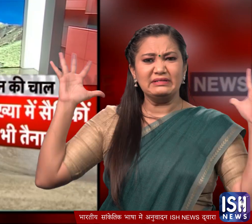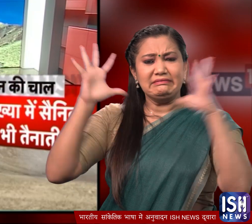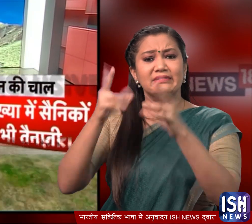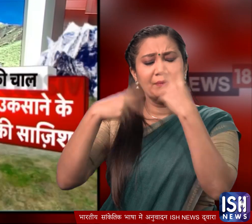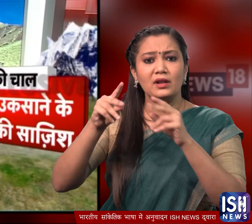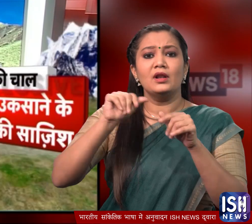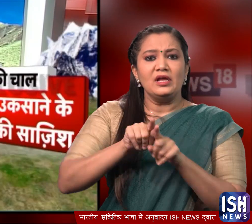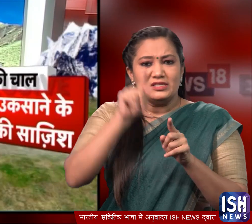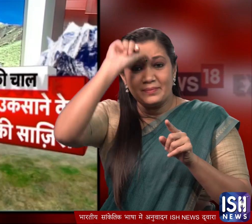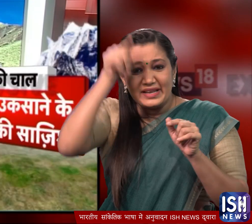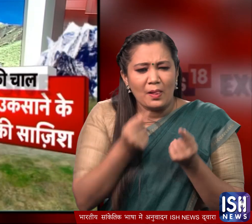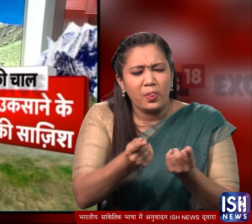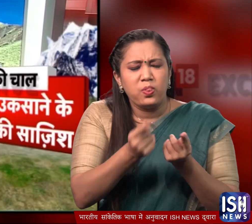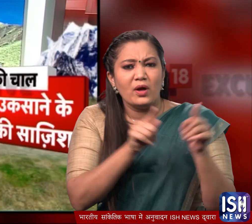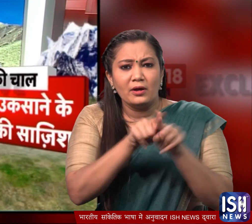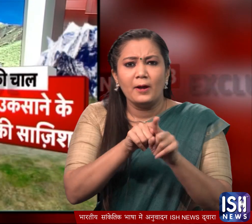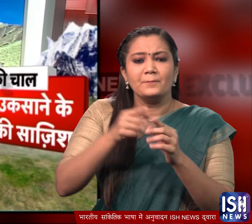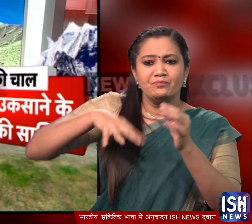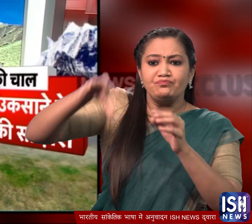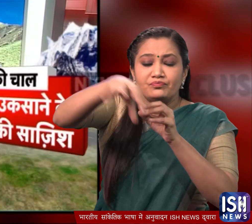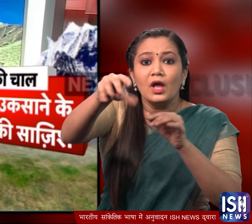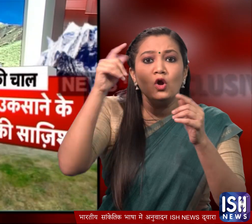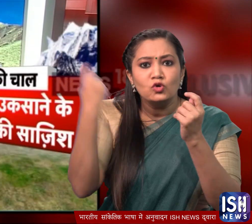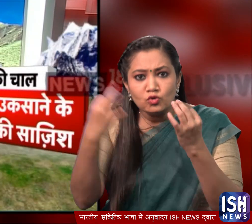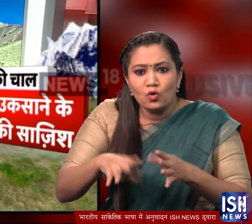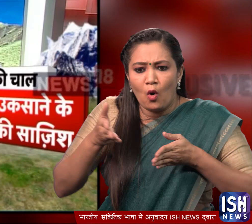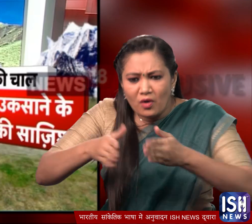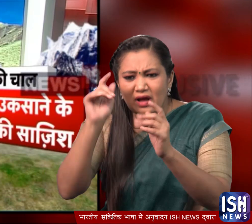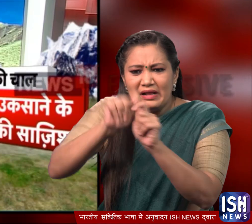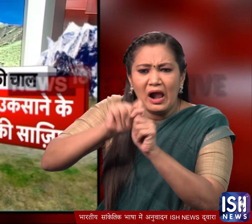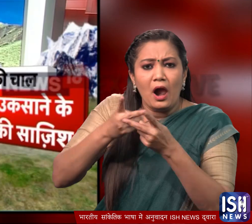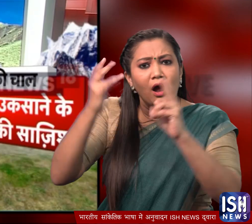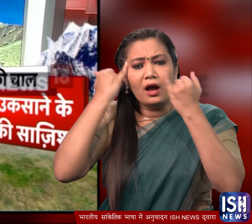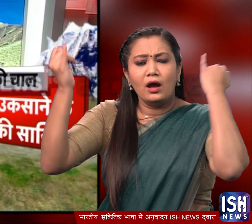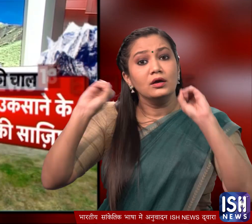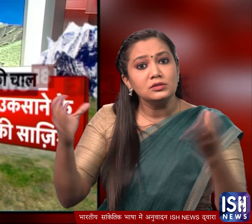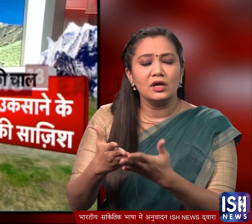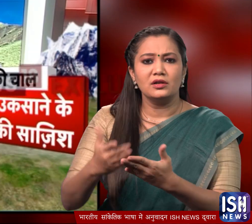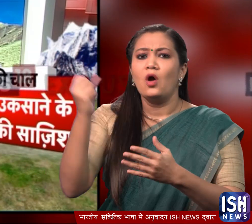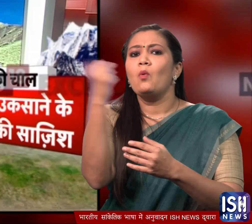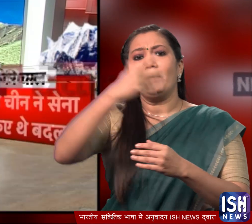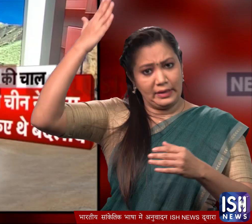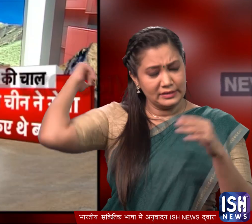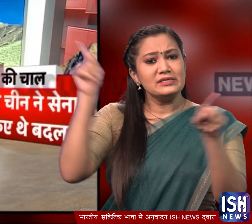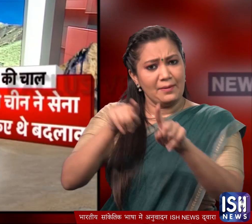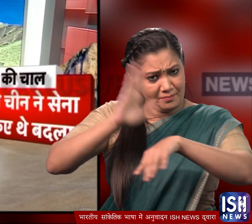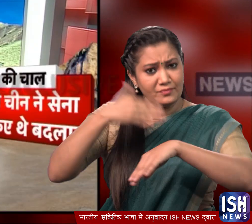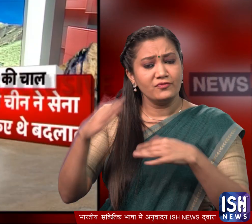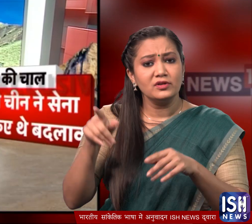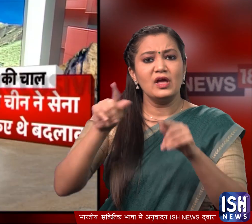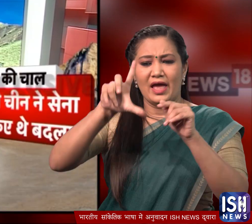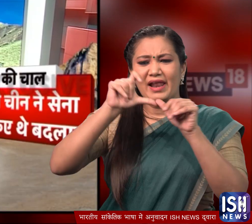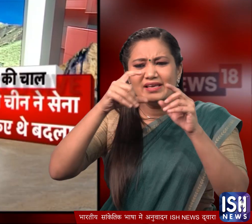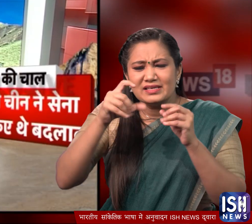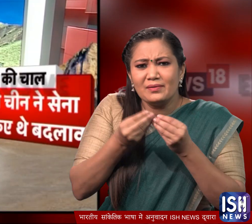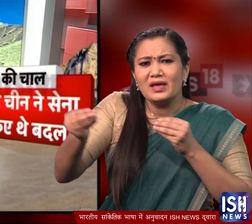और तो और भारत को उकसाने के लिए चीन ने कुछ क्षेत्रों में नया निर्माण भी शुरू कर दिया है। 1 महीने पहले भी इसी तरह चीन